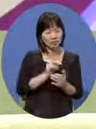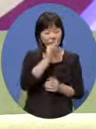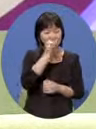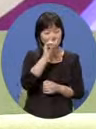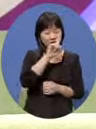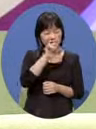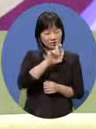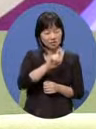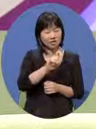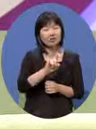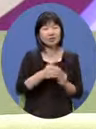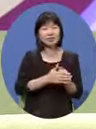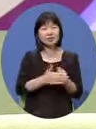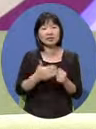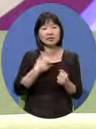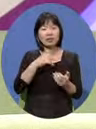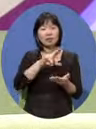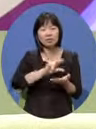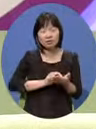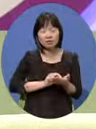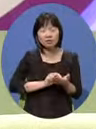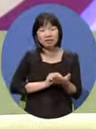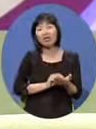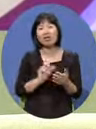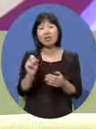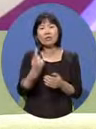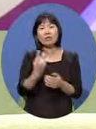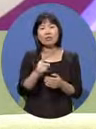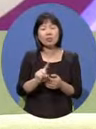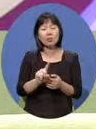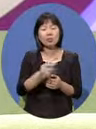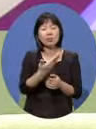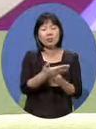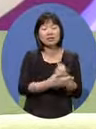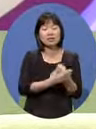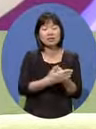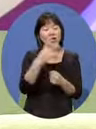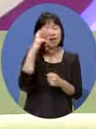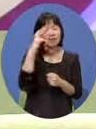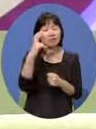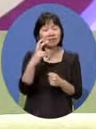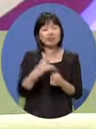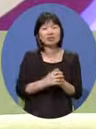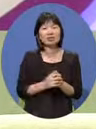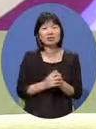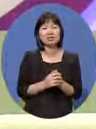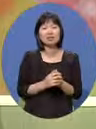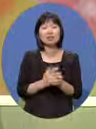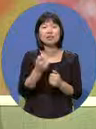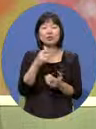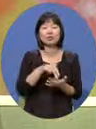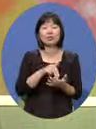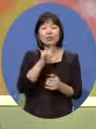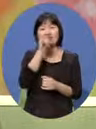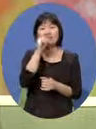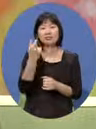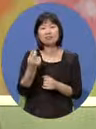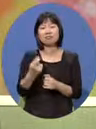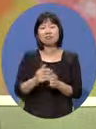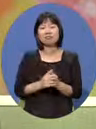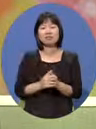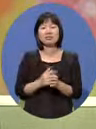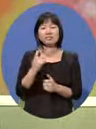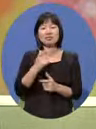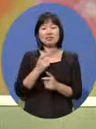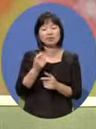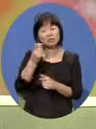네. 하셔서 그리고 저희 문제가 원인이 마치 당신인 것처럼 그런 면도 조금 있는 것 같아서 네네.